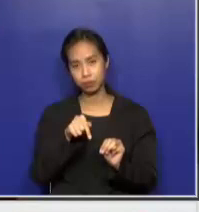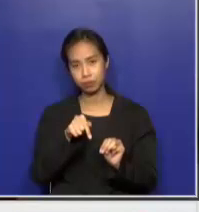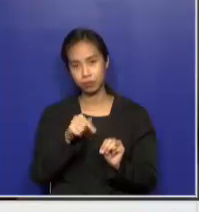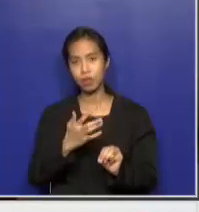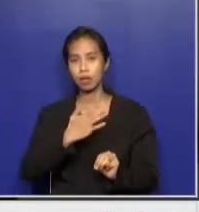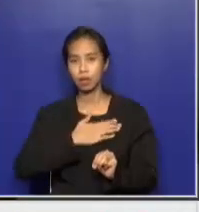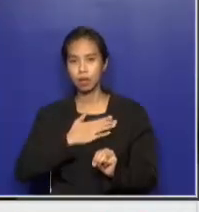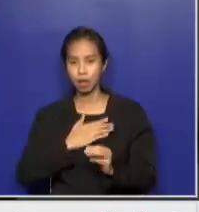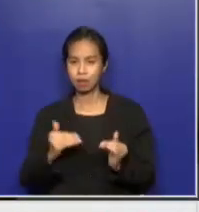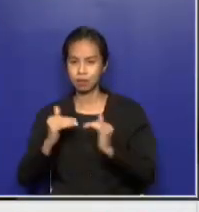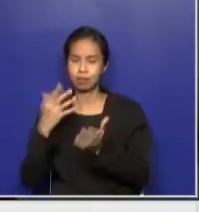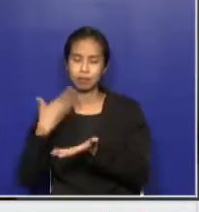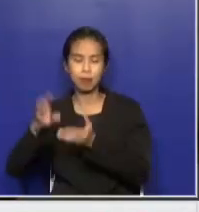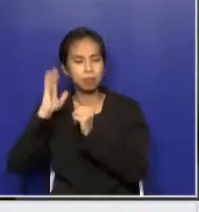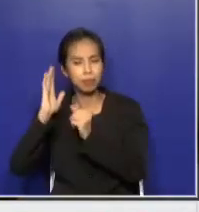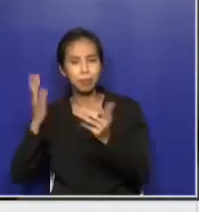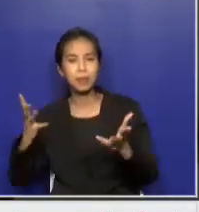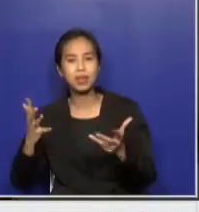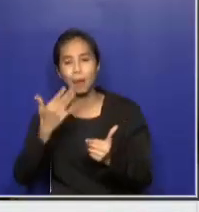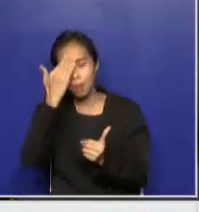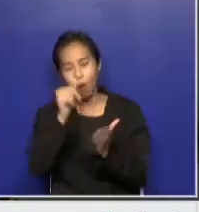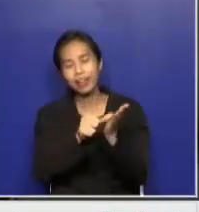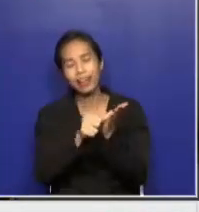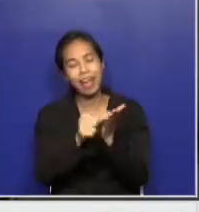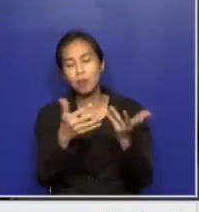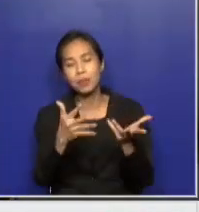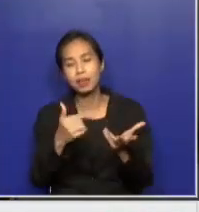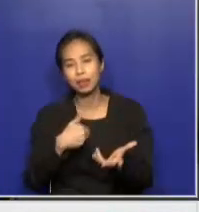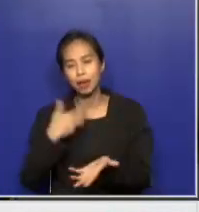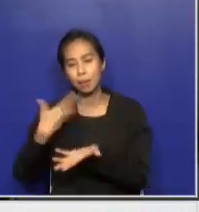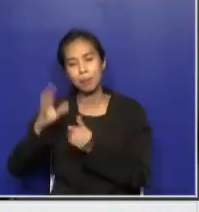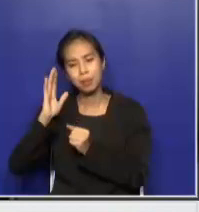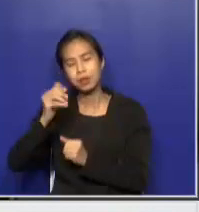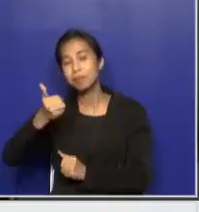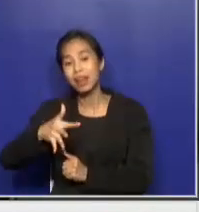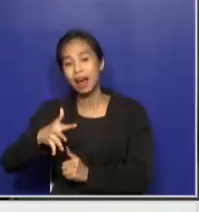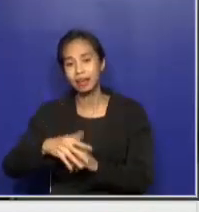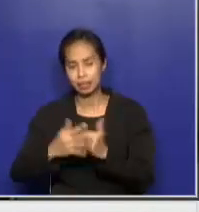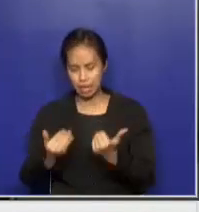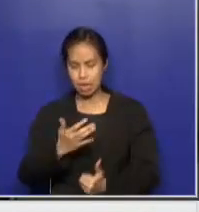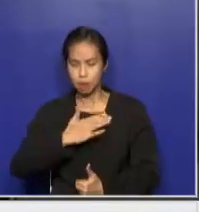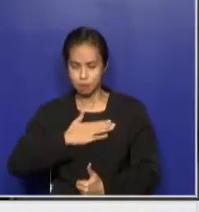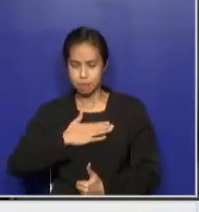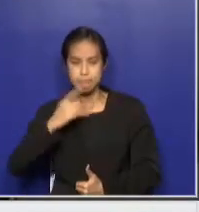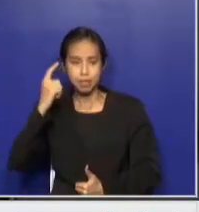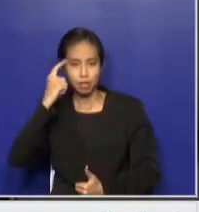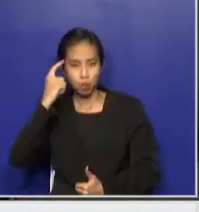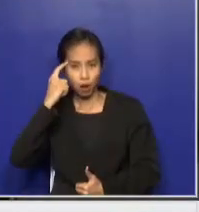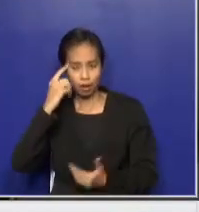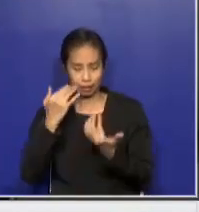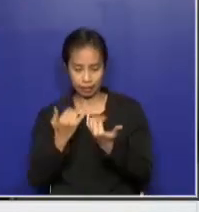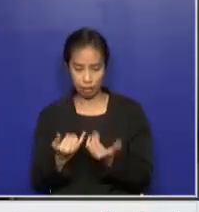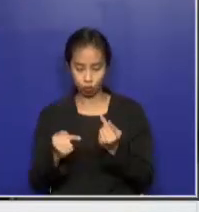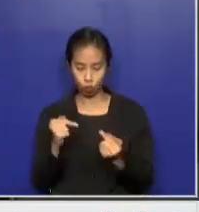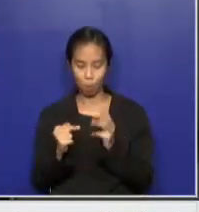ผมไม่มีสิทธิ์อภิปรายตอนนั้นเพราะว่าท่านไม่ได้แก้ไขเพราะนั้นผมจึงเห็นว่าในมาตรา